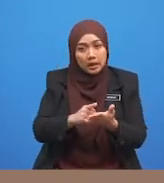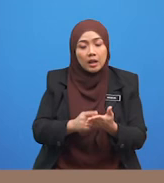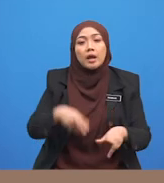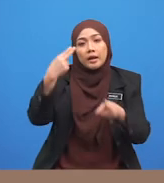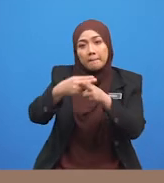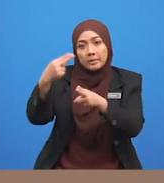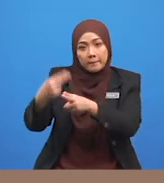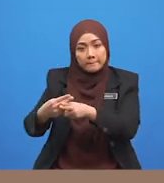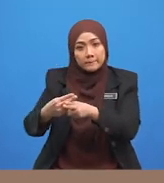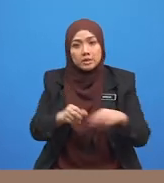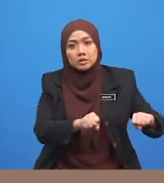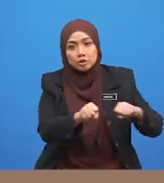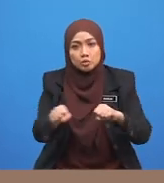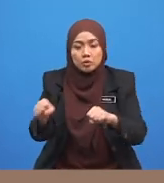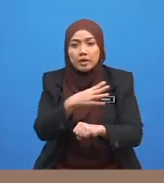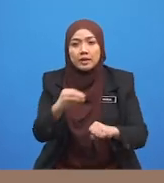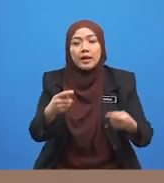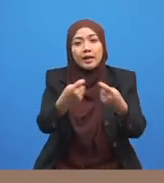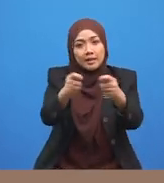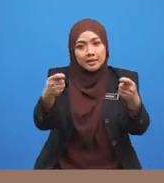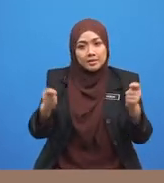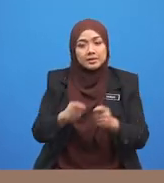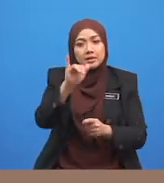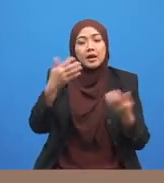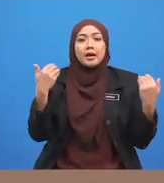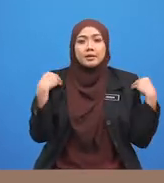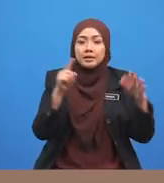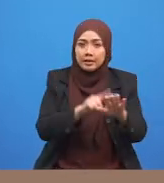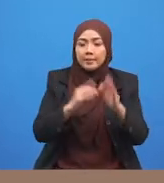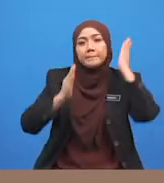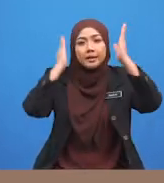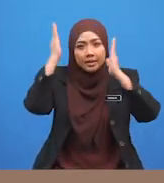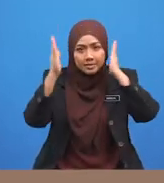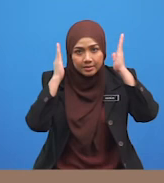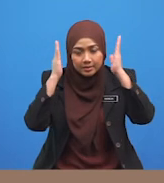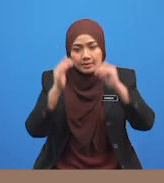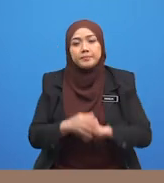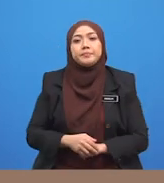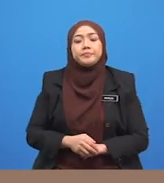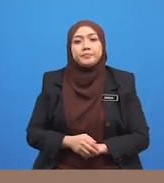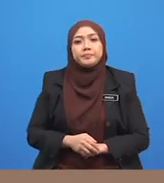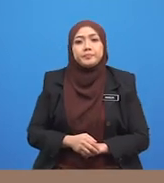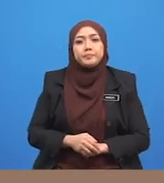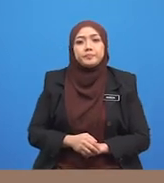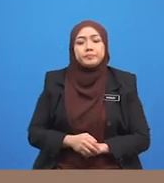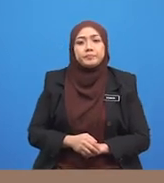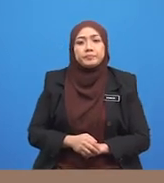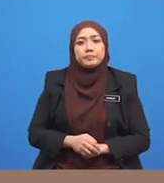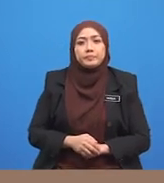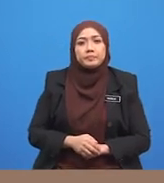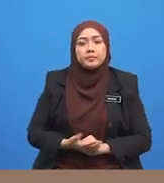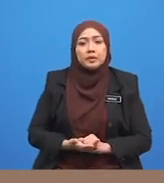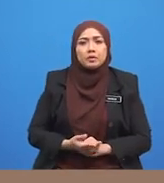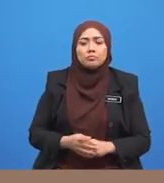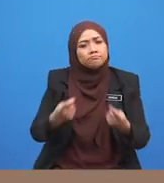nama-nama sungai dan juga tasik yang terdapat di negara kita. Ini termasuklah sama ada tasik